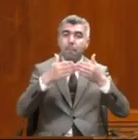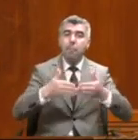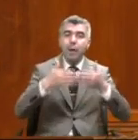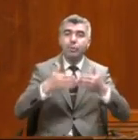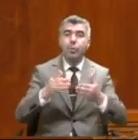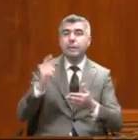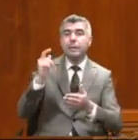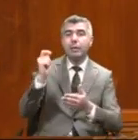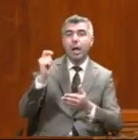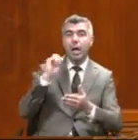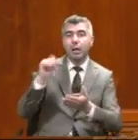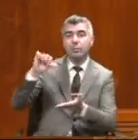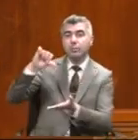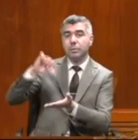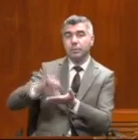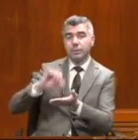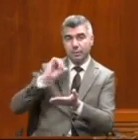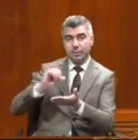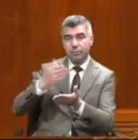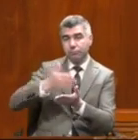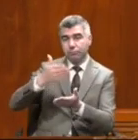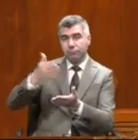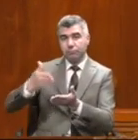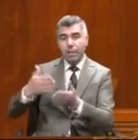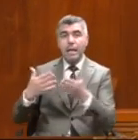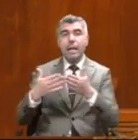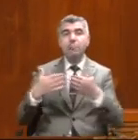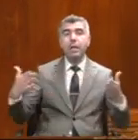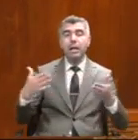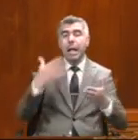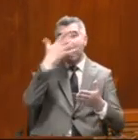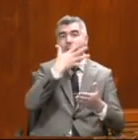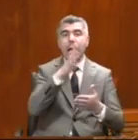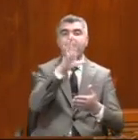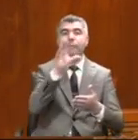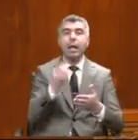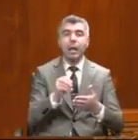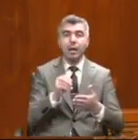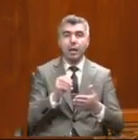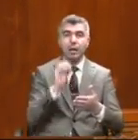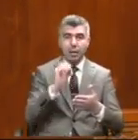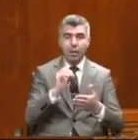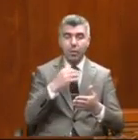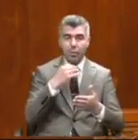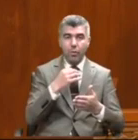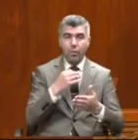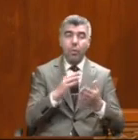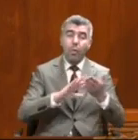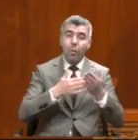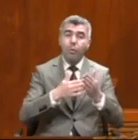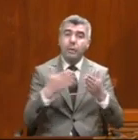المتوسط اللي هو اكبر من اليوم في افريقيا وفي البحر الابيض المتوسط غير البحر الابيض